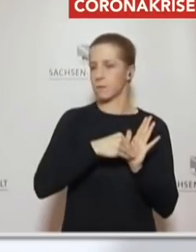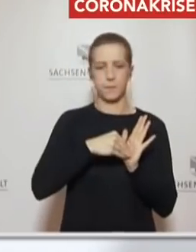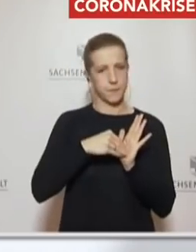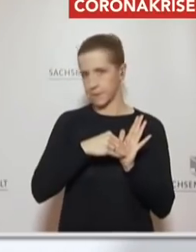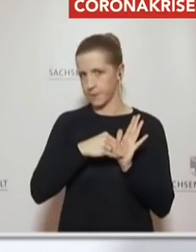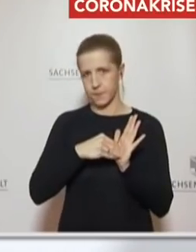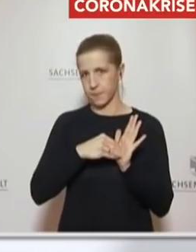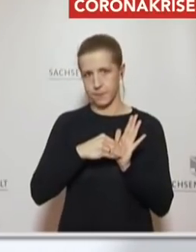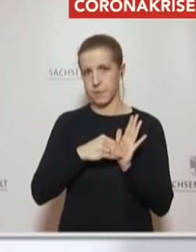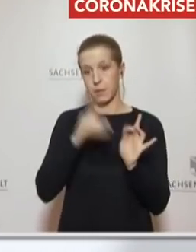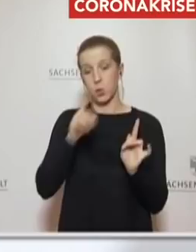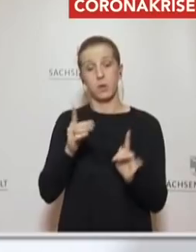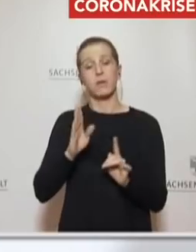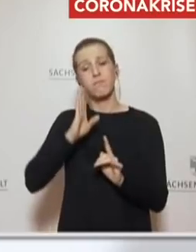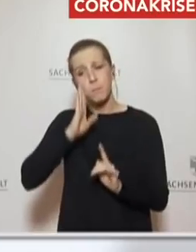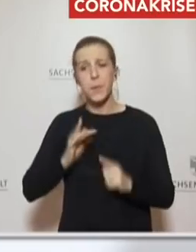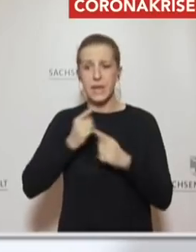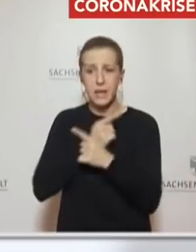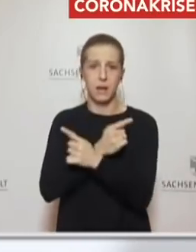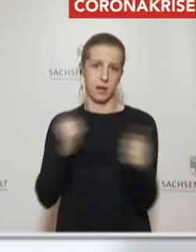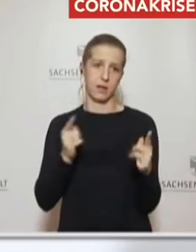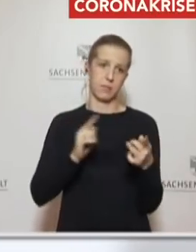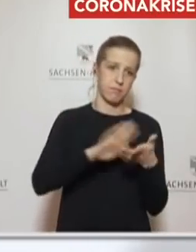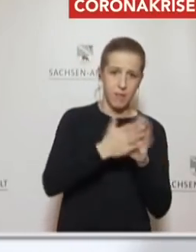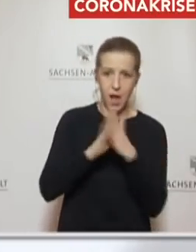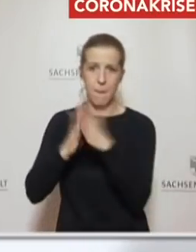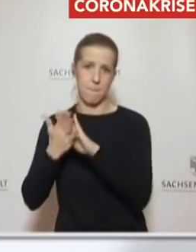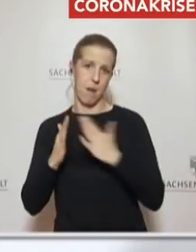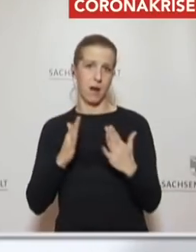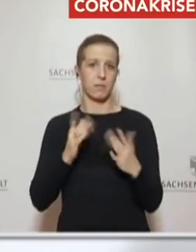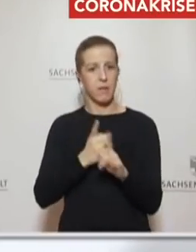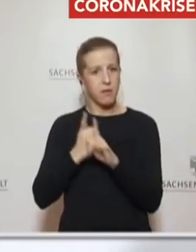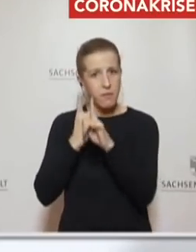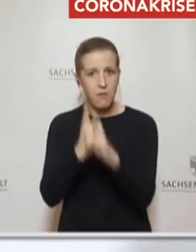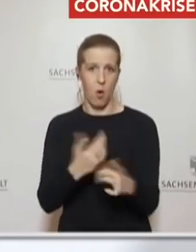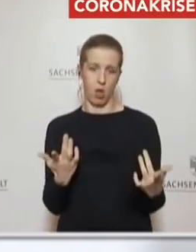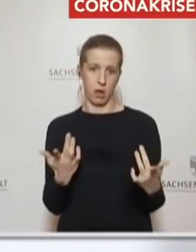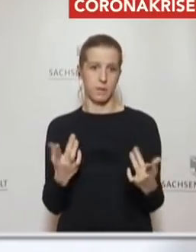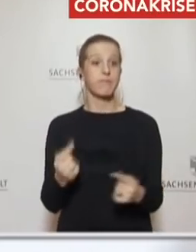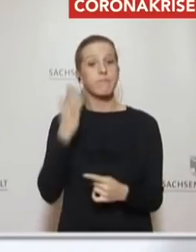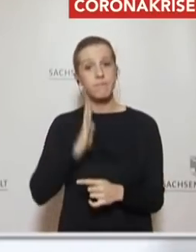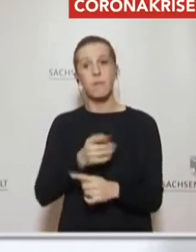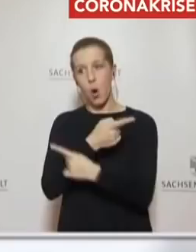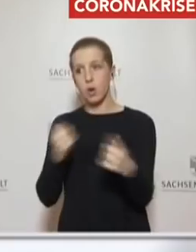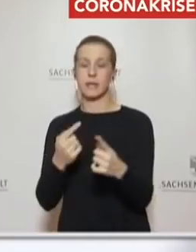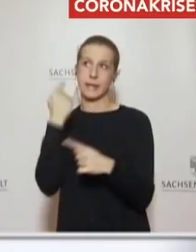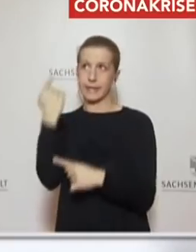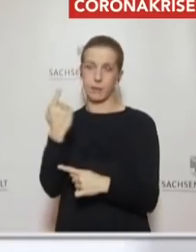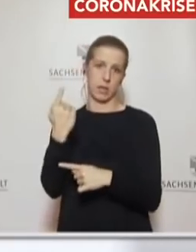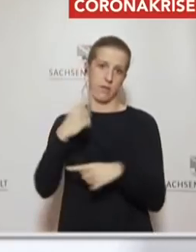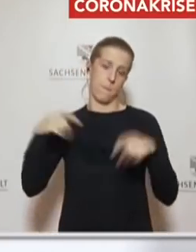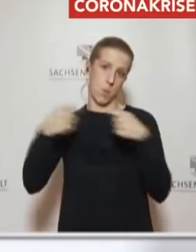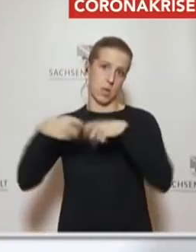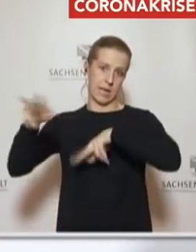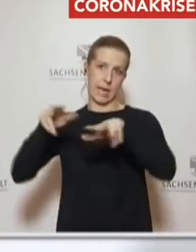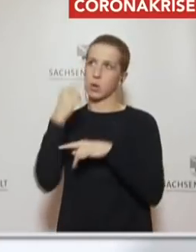und entsprechend tätig werden, sondern das muss im Selbstorganisationsverfahren, und zwar von der Bundesregierung über